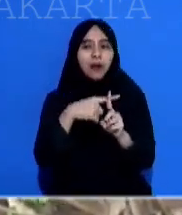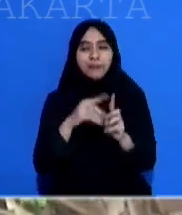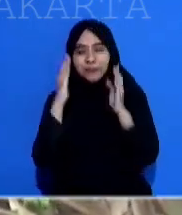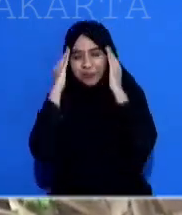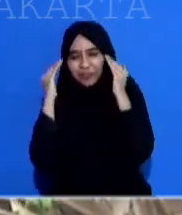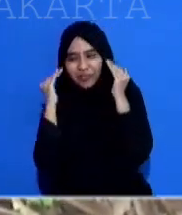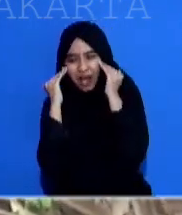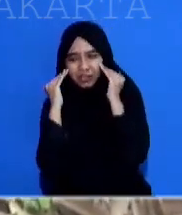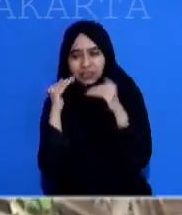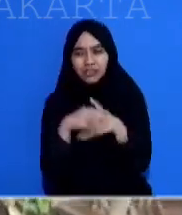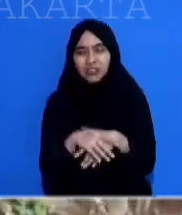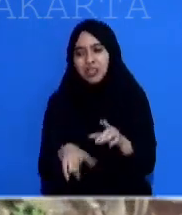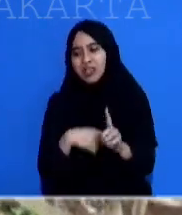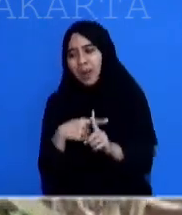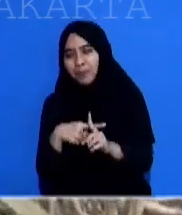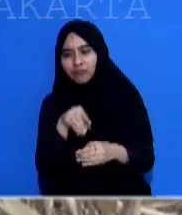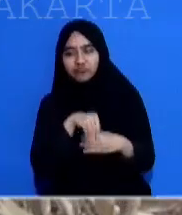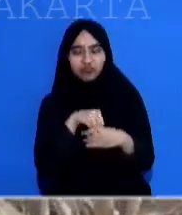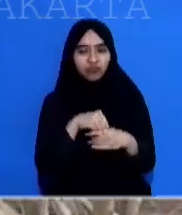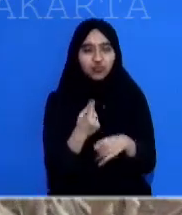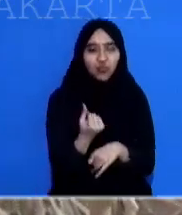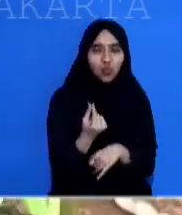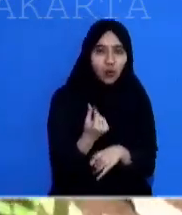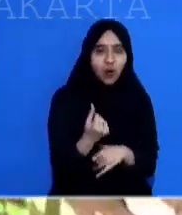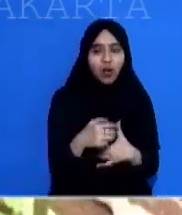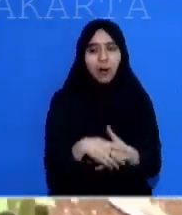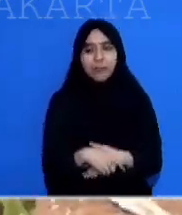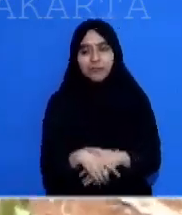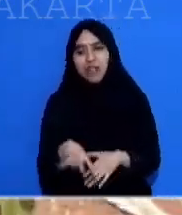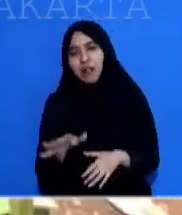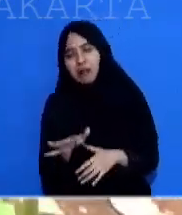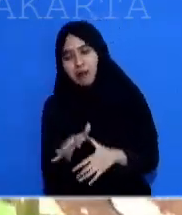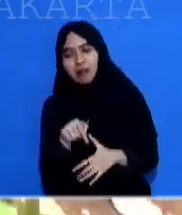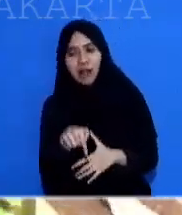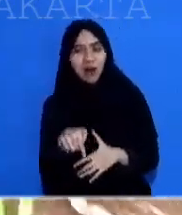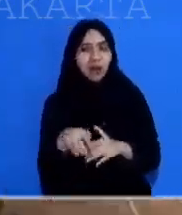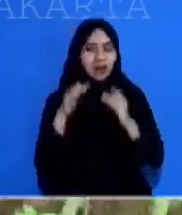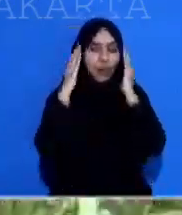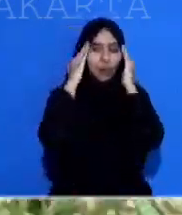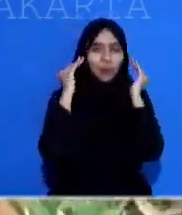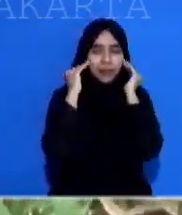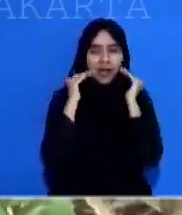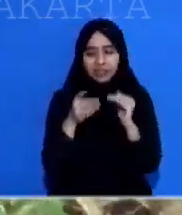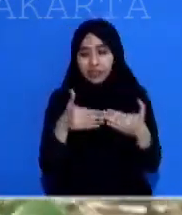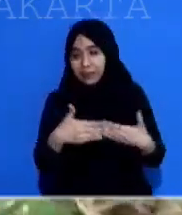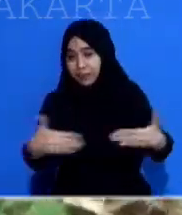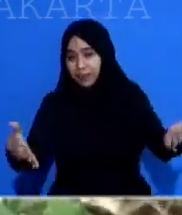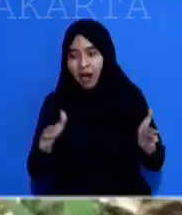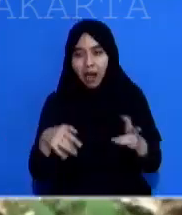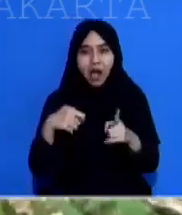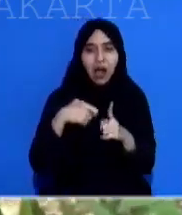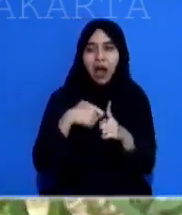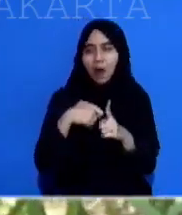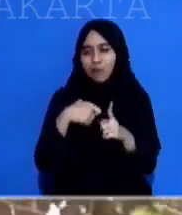Kagem tambah-tambahan. Nggih, tambah-tambah. Nang lumayan mboten Pak hasilipun. Niki lumayan. Kadang tani lahan kapur menika padatanipun damel lahan